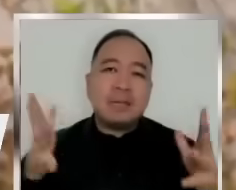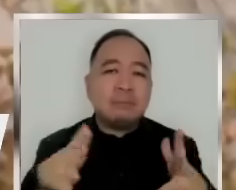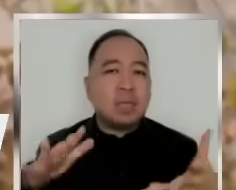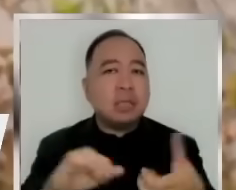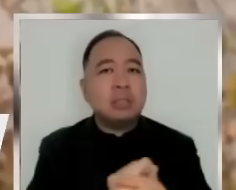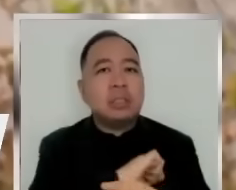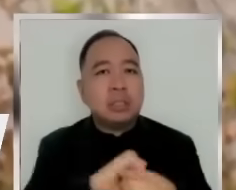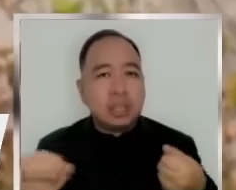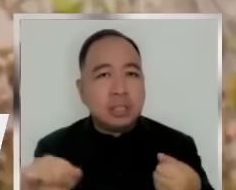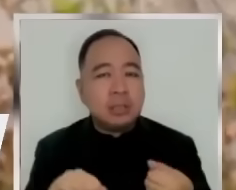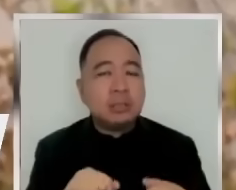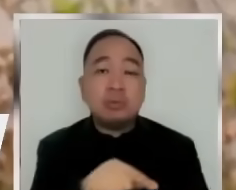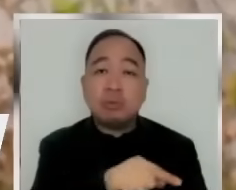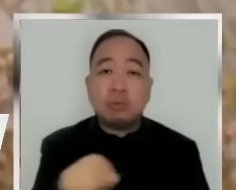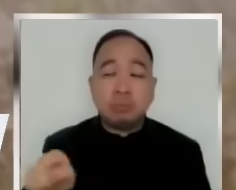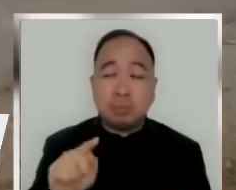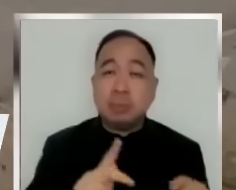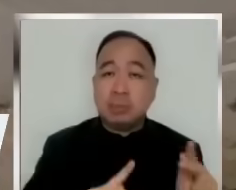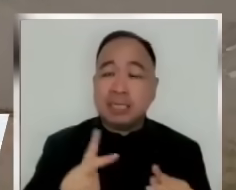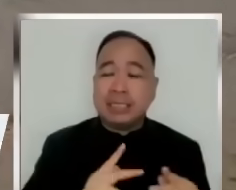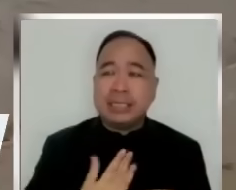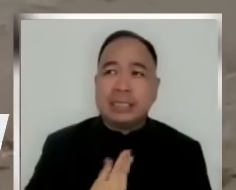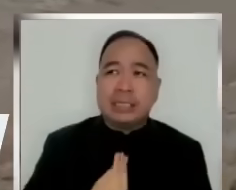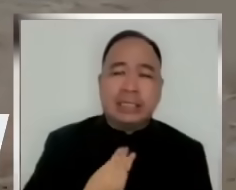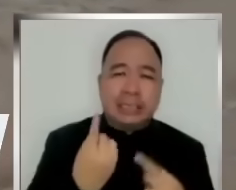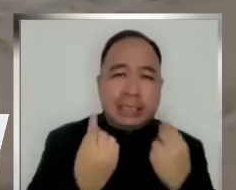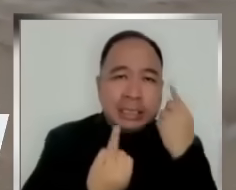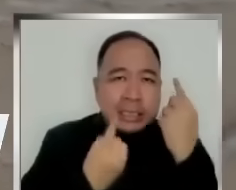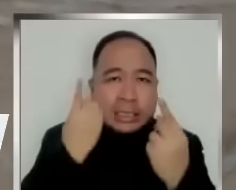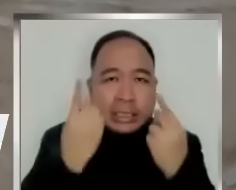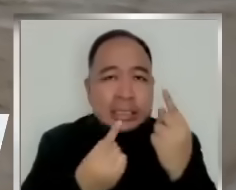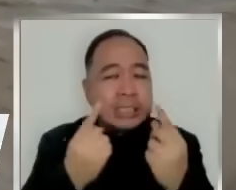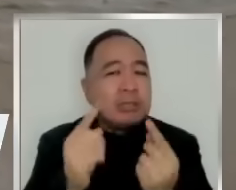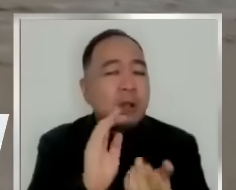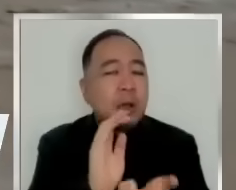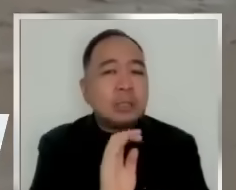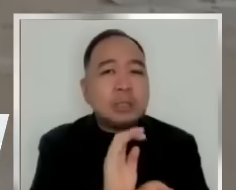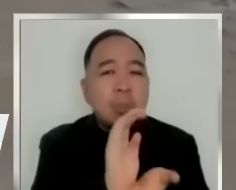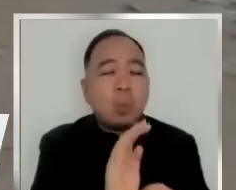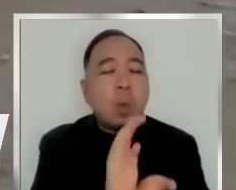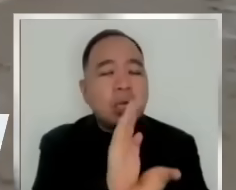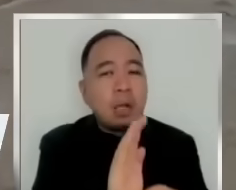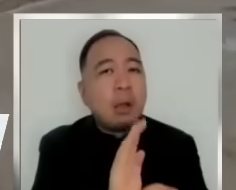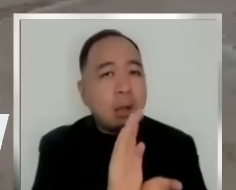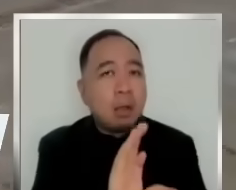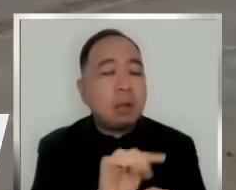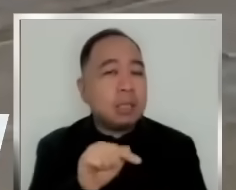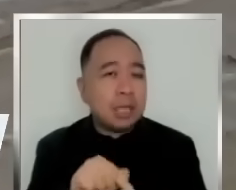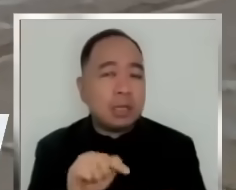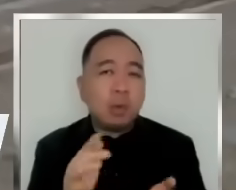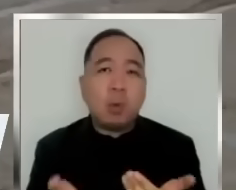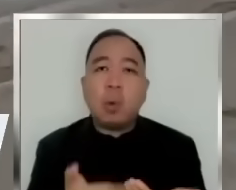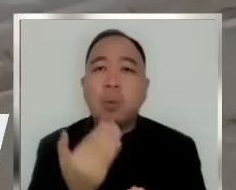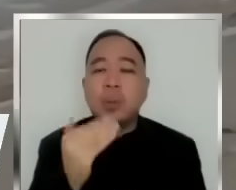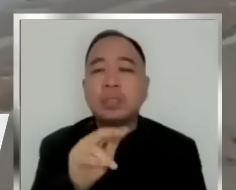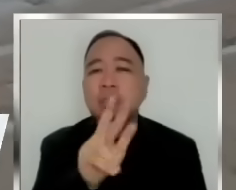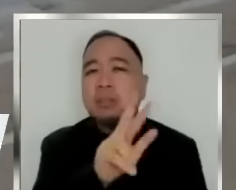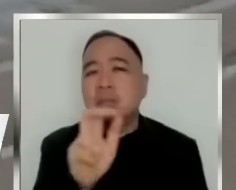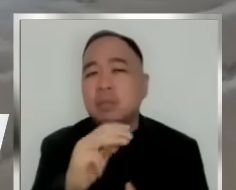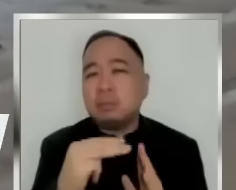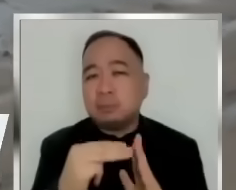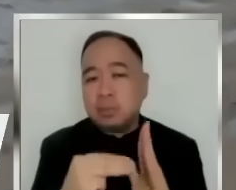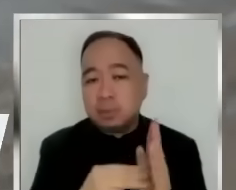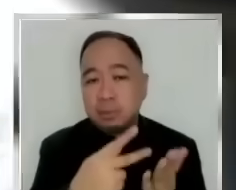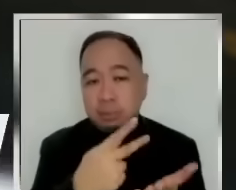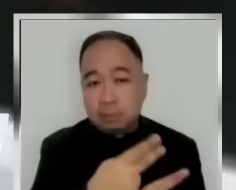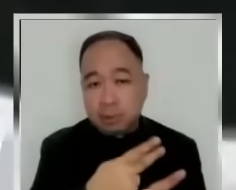naapektuhan ng El Nino noon, partikular sa Zamboanga Peninsula region, kung saan mahigit 300 million pesos ang halaga